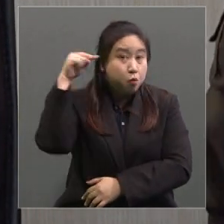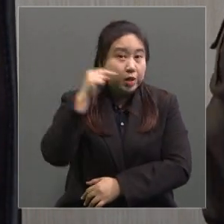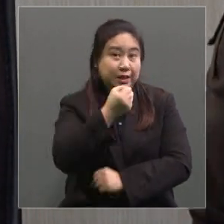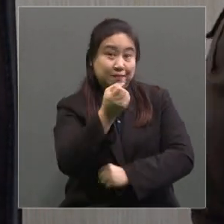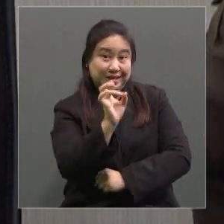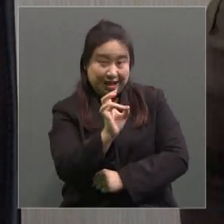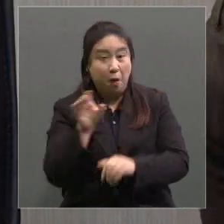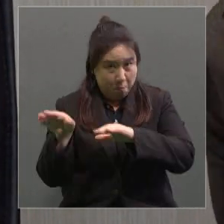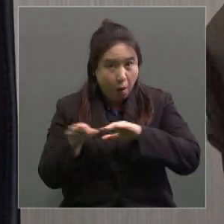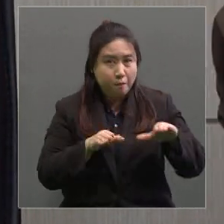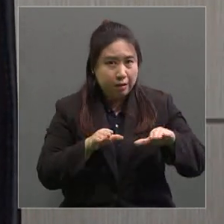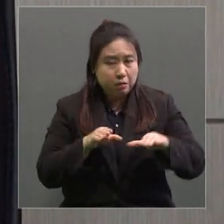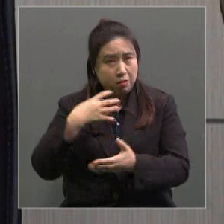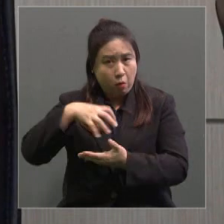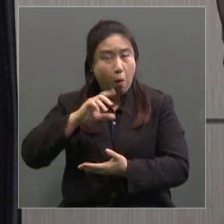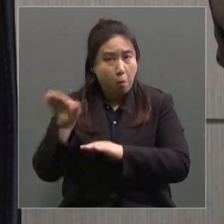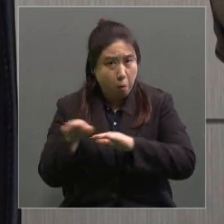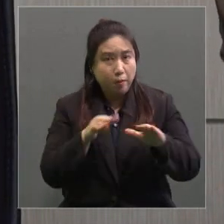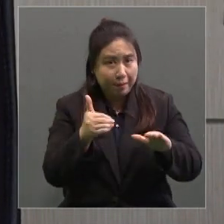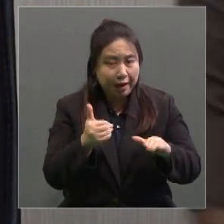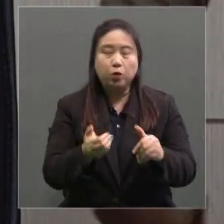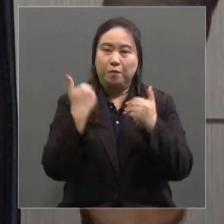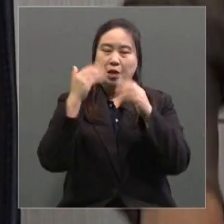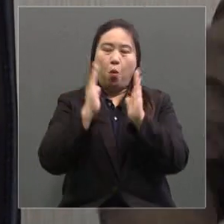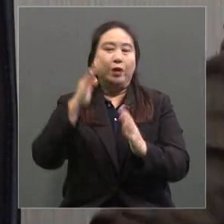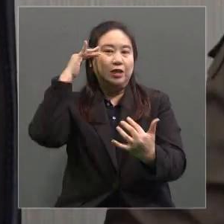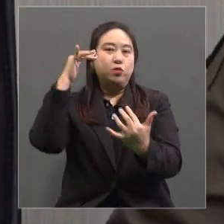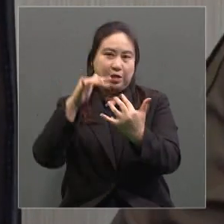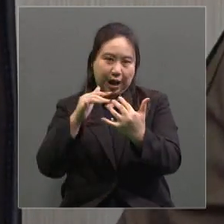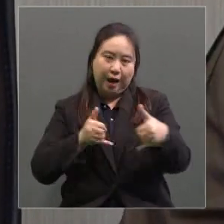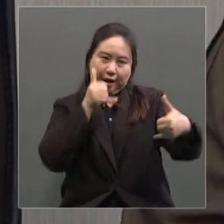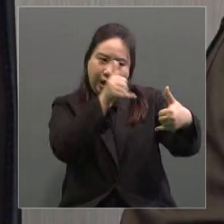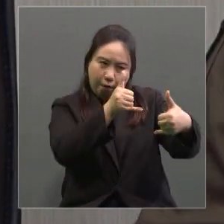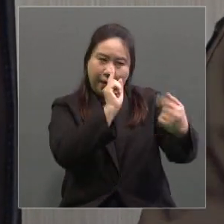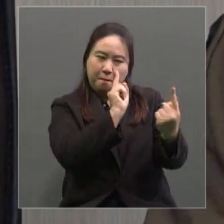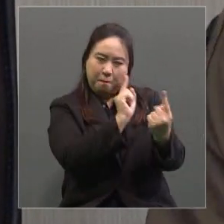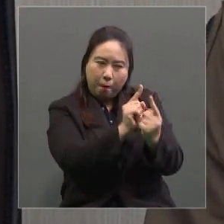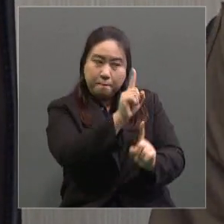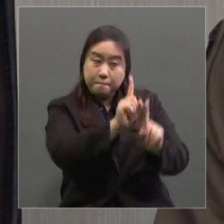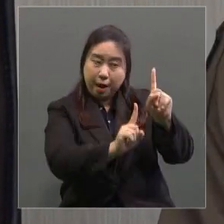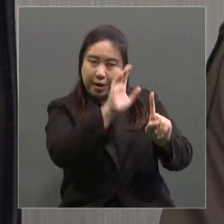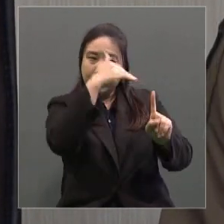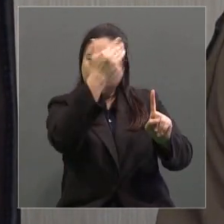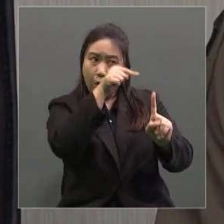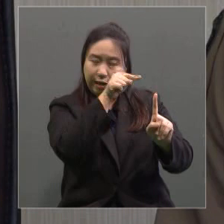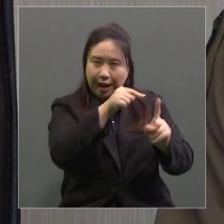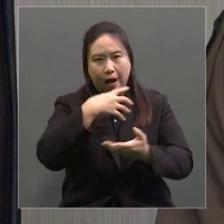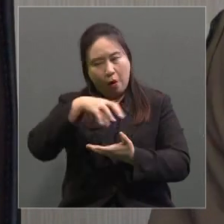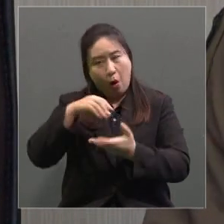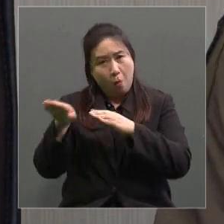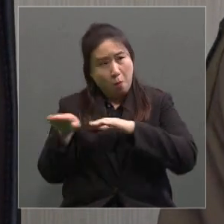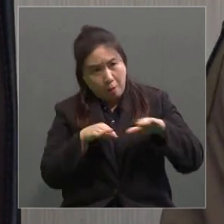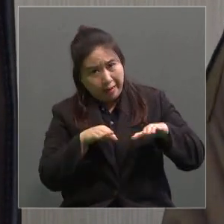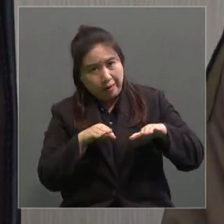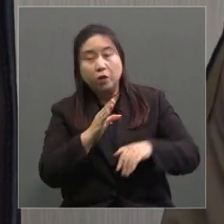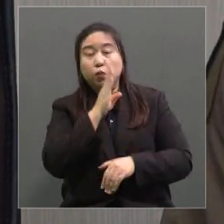ครับทางนี้ก็จะต้องมีนักจิตวิทยานะครับประเมินสภาพจิตใจของน้องเขานะครับว่าพร้อมที่จะให้การหรือไม่เมื่อนะครับเมื่อน้